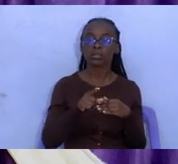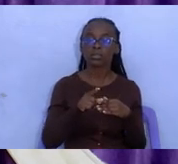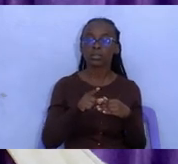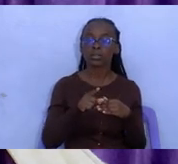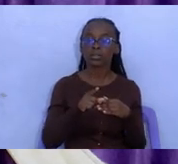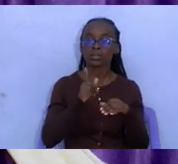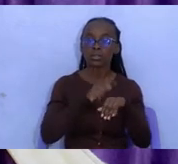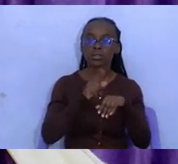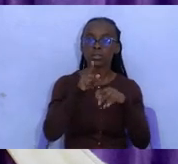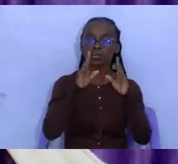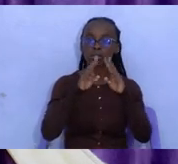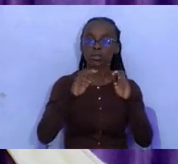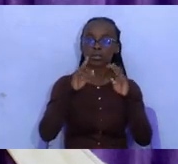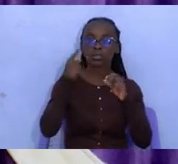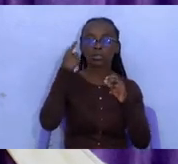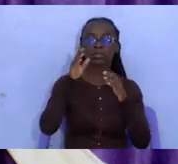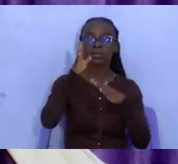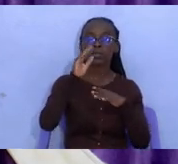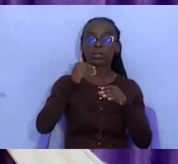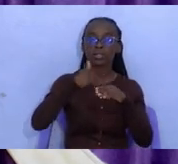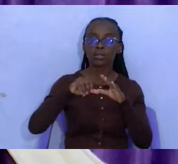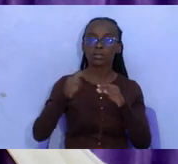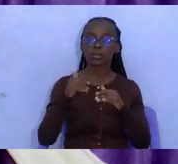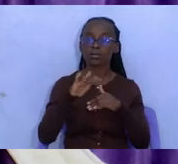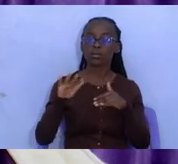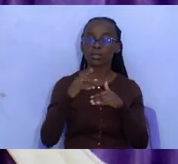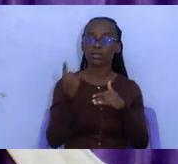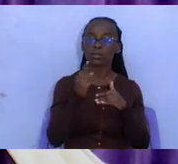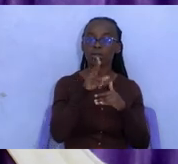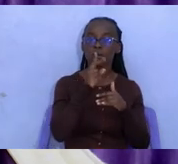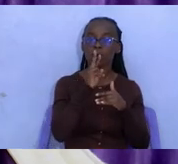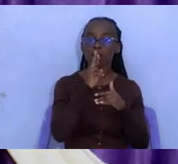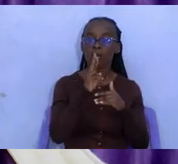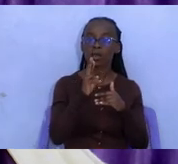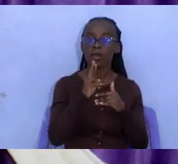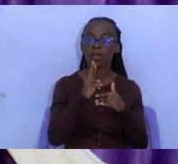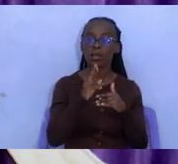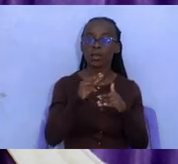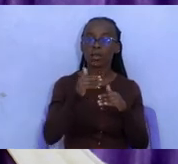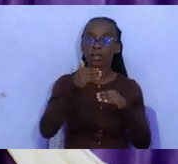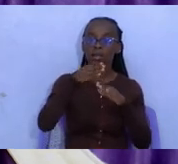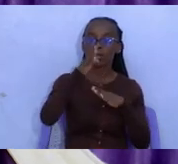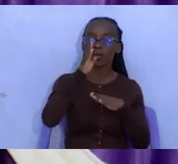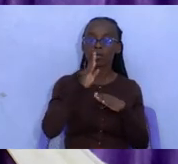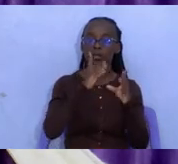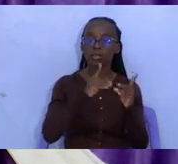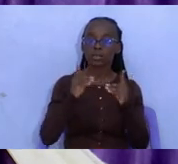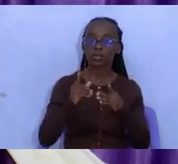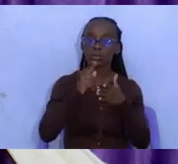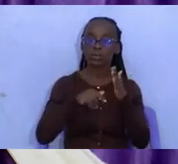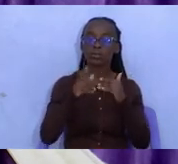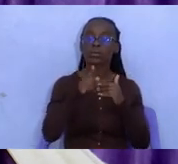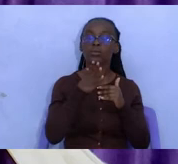Kwa hivyo unapomtafuta Mungu popote ulipo na ofisi yoyote ulipo, Mungu atakufanikisha